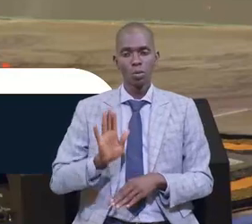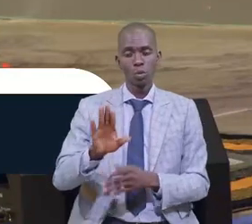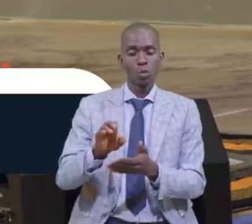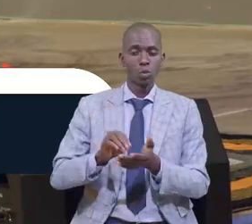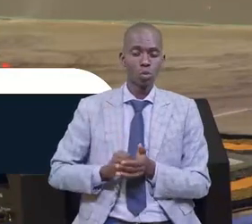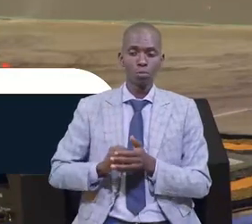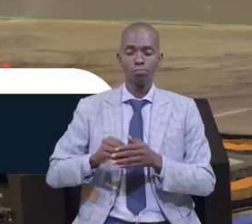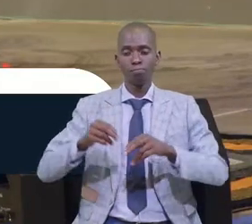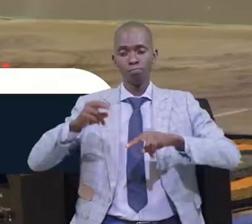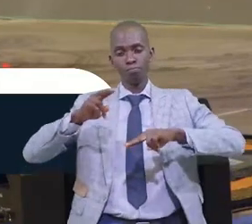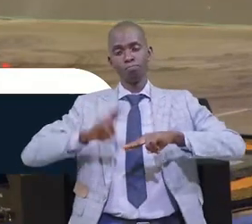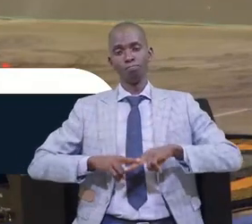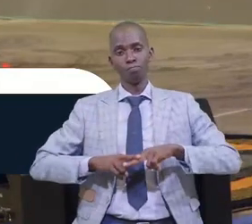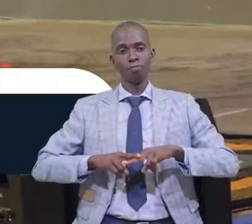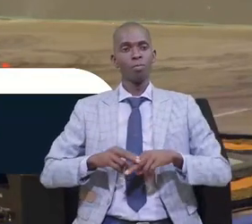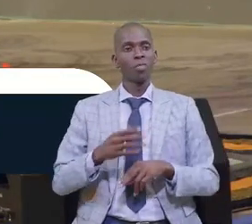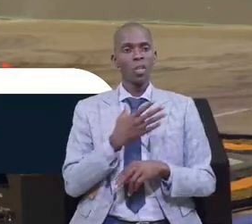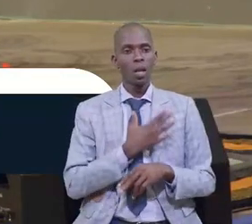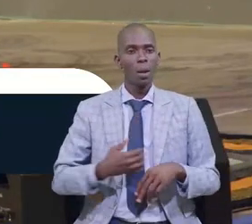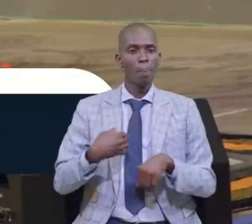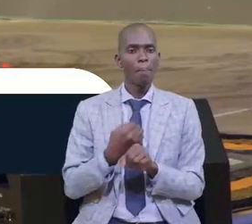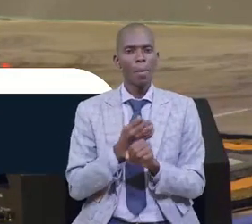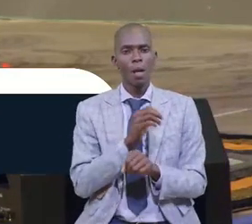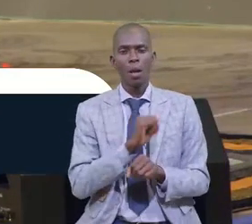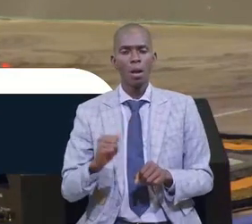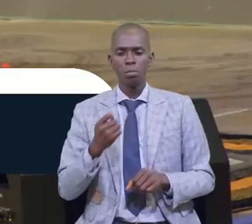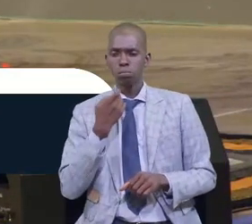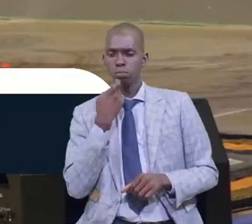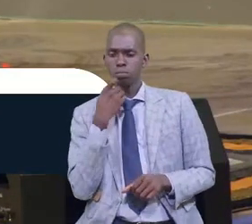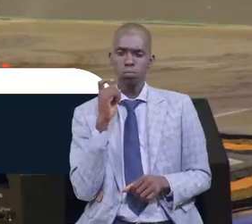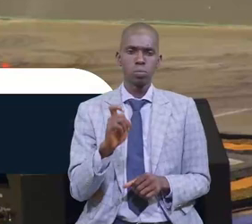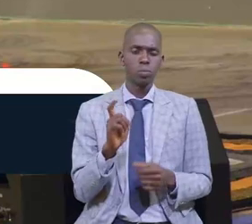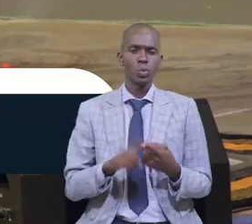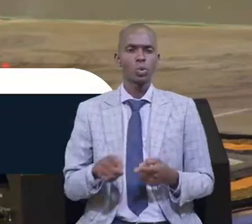sur son trône, les harangua publiquement.